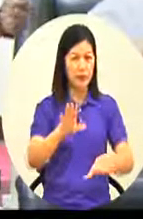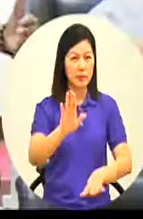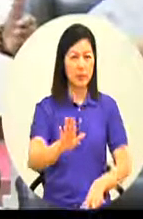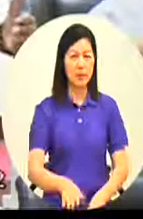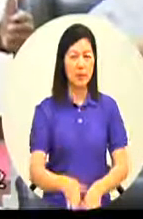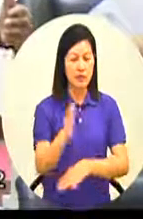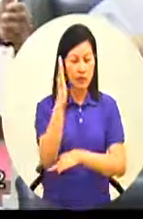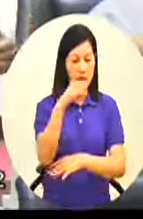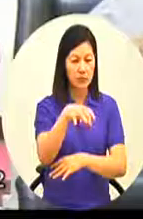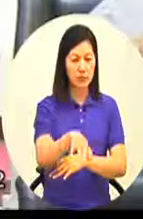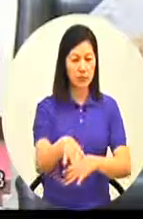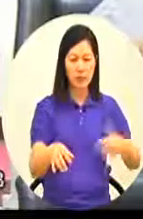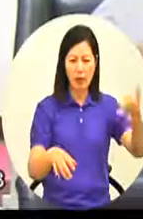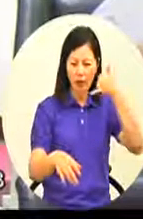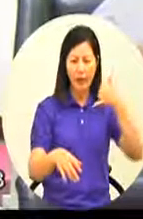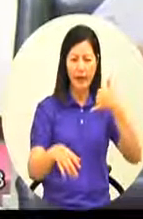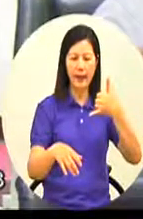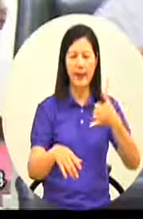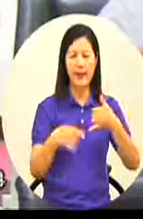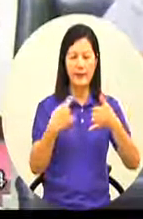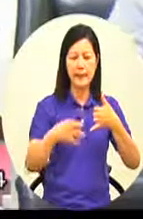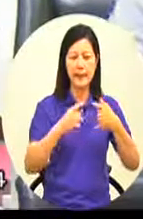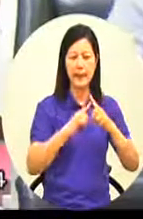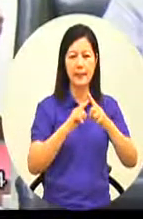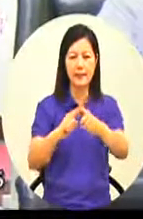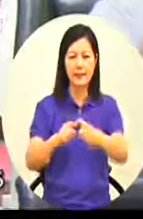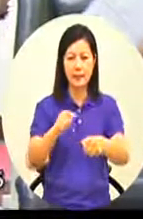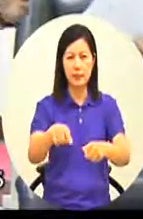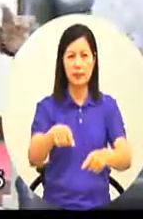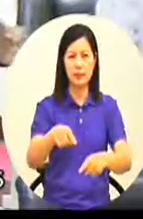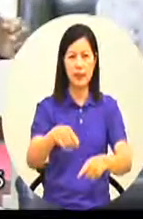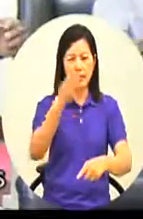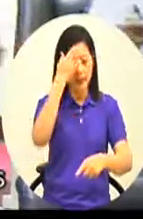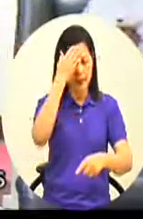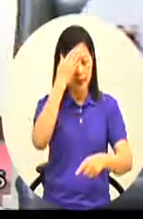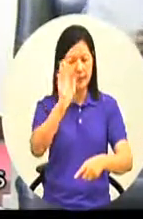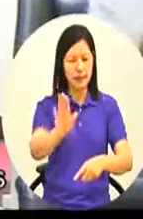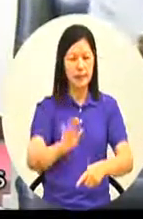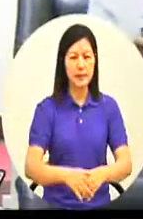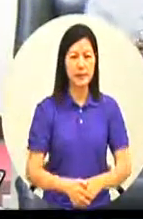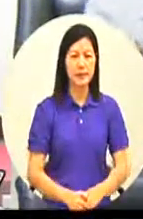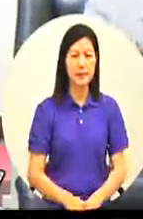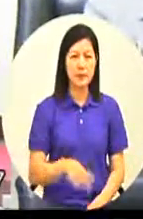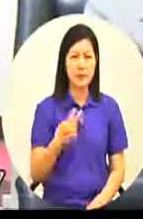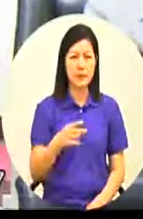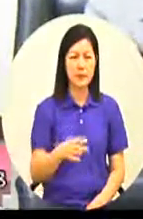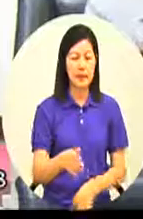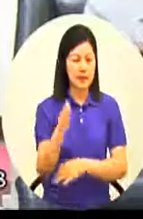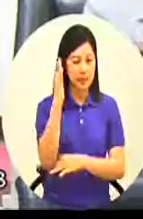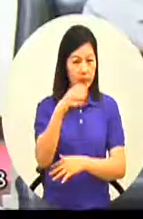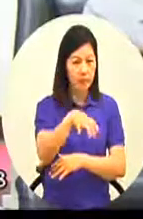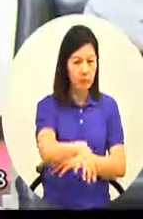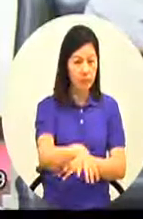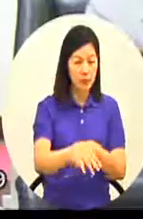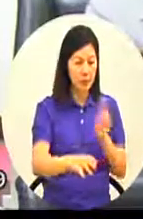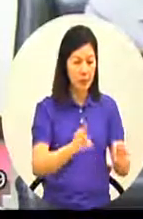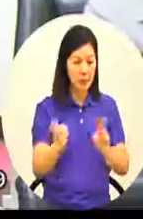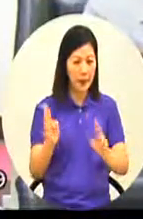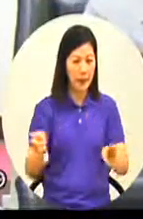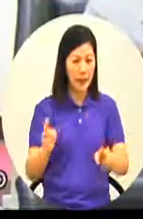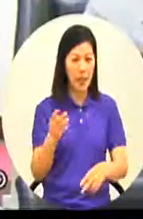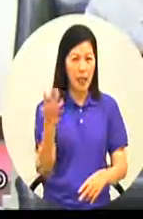要去到遐，有可能我卖讲什么单位，有可能要去到迄个单位当中，有可能咱的公部门可能要派4、5个